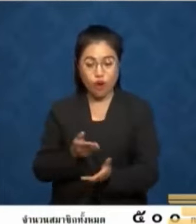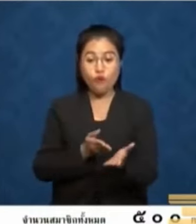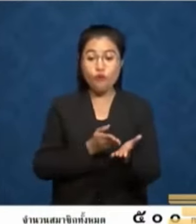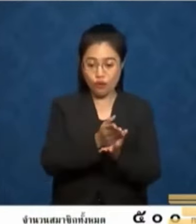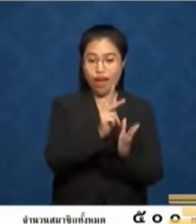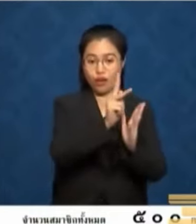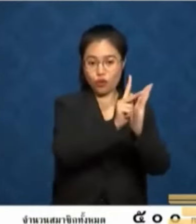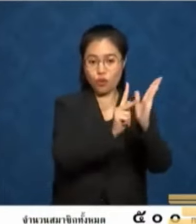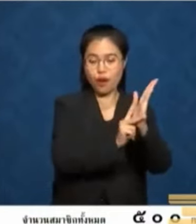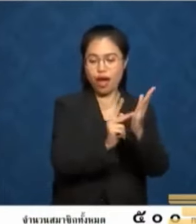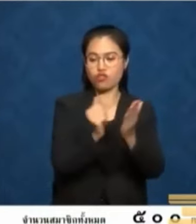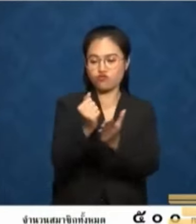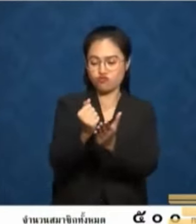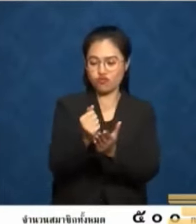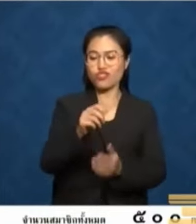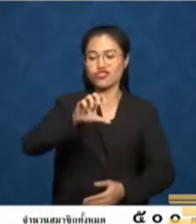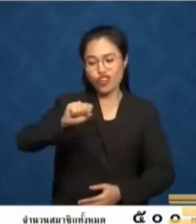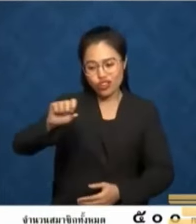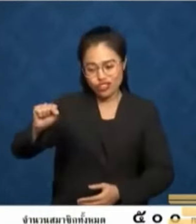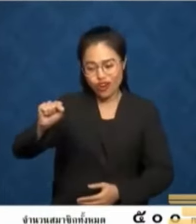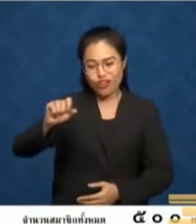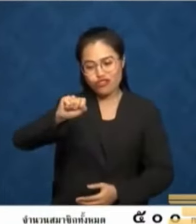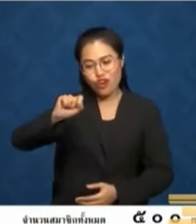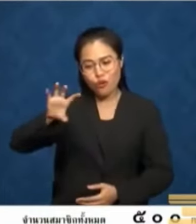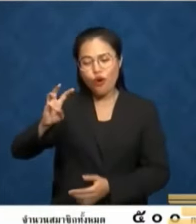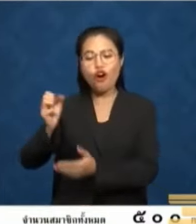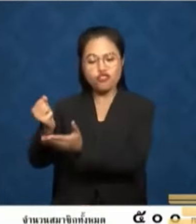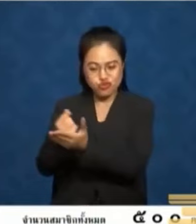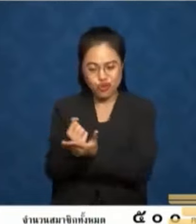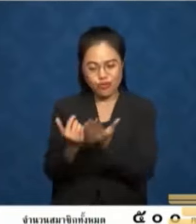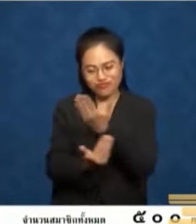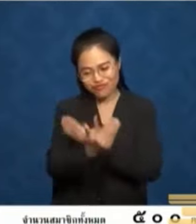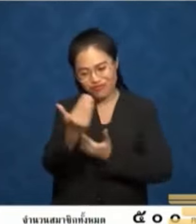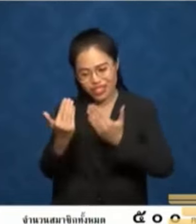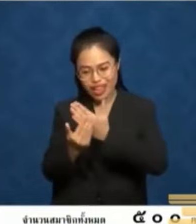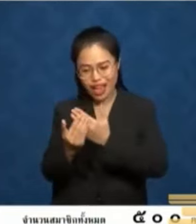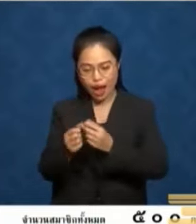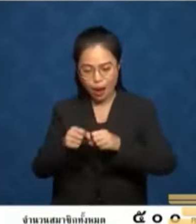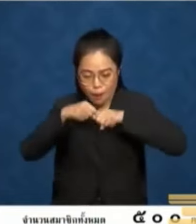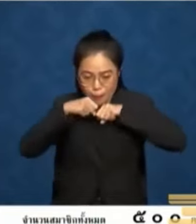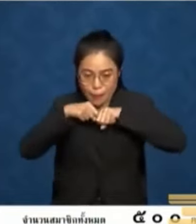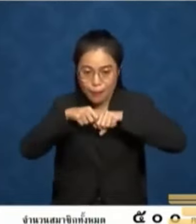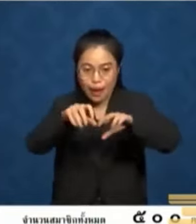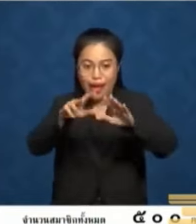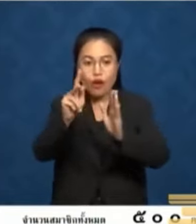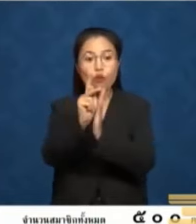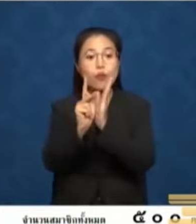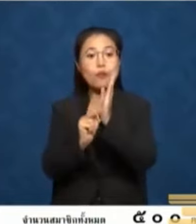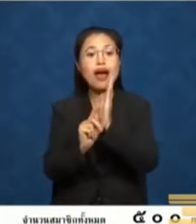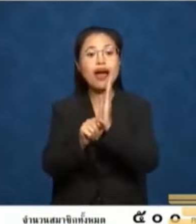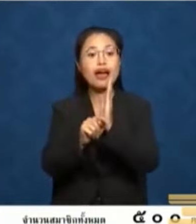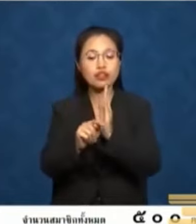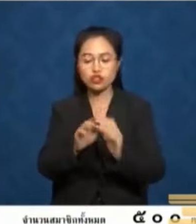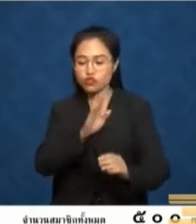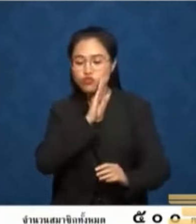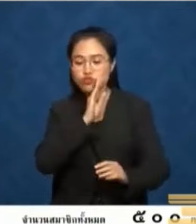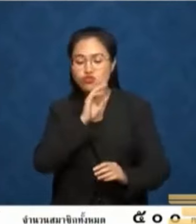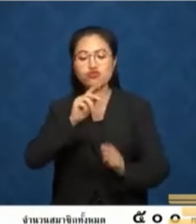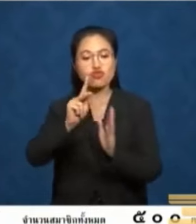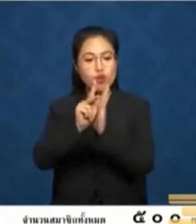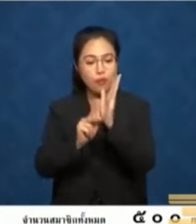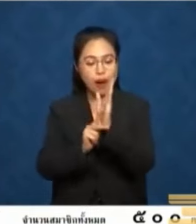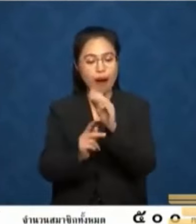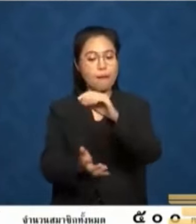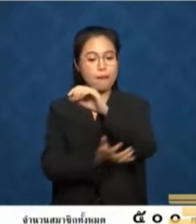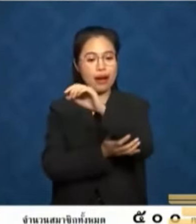พิจารณาให้ความเห็นชอบและประกาศใช้เป็นกฎหมายนอกจากนี้เมื่อกฎหมายมีผลบังคับแล้วคนที่